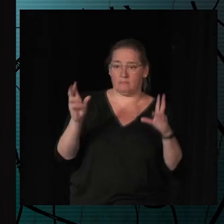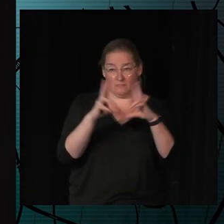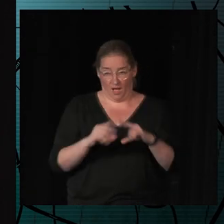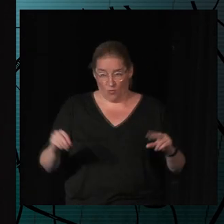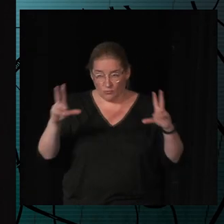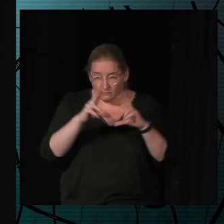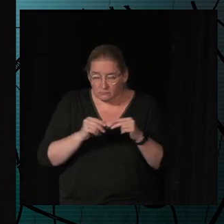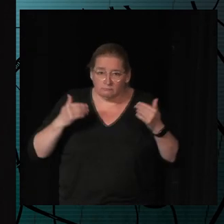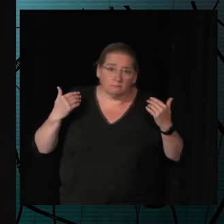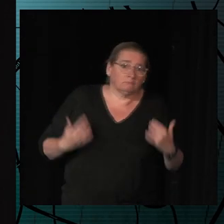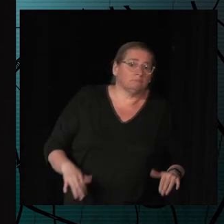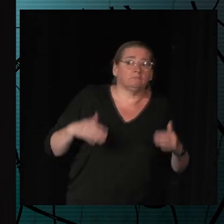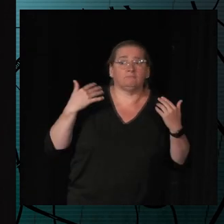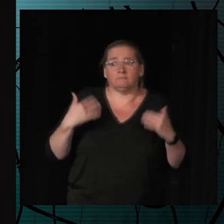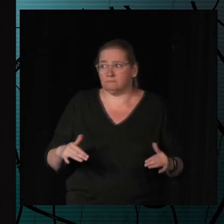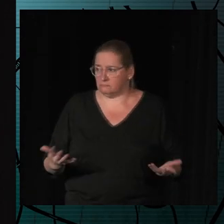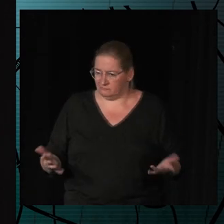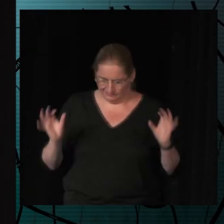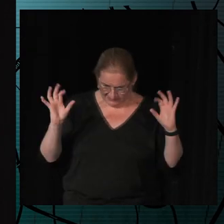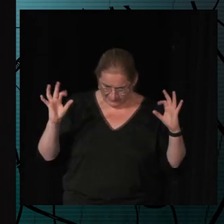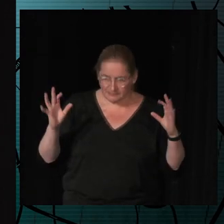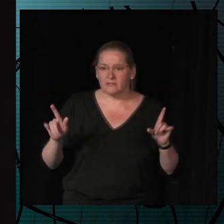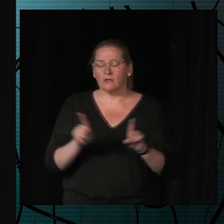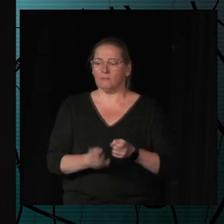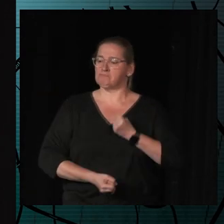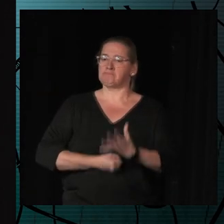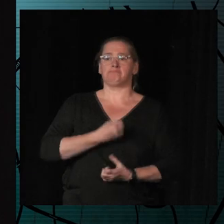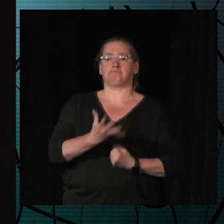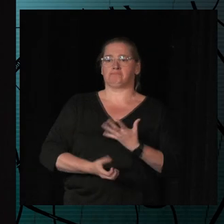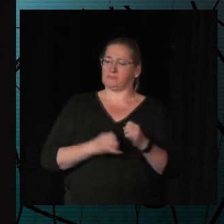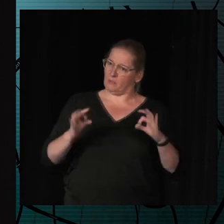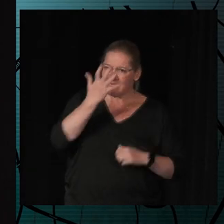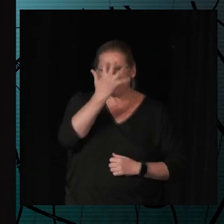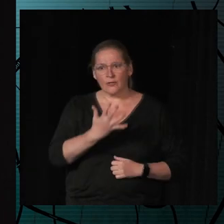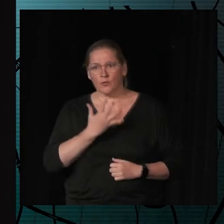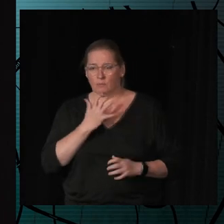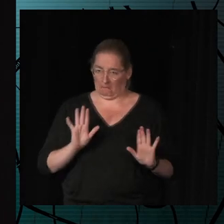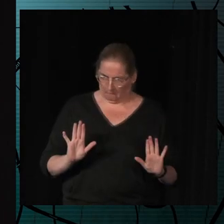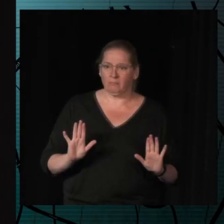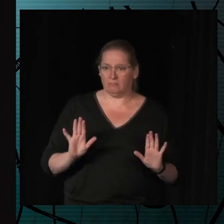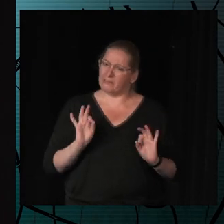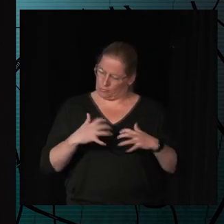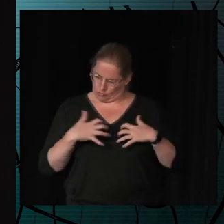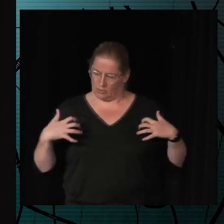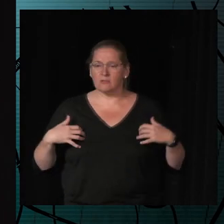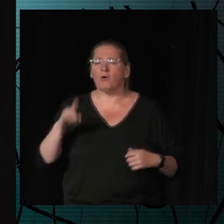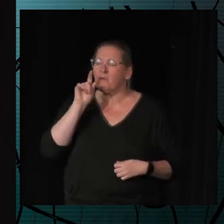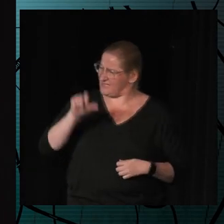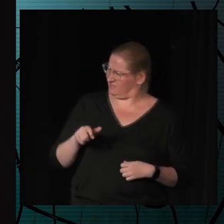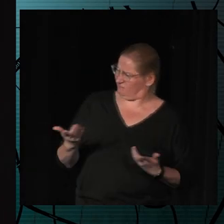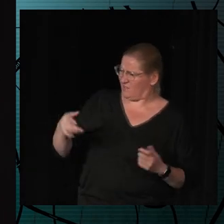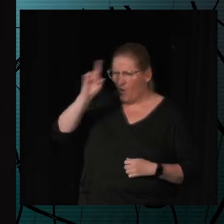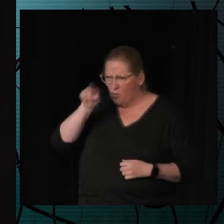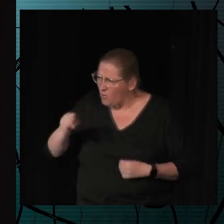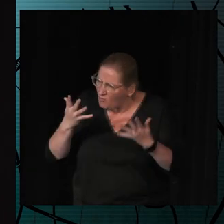de façon très très scientifique sa rencontre parce que le sa partenaire lui demande mais pourquoi pourquoi